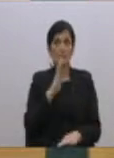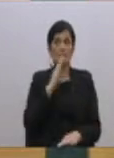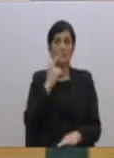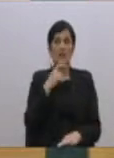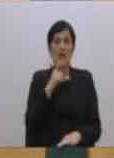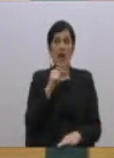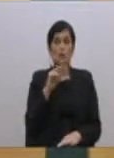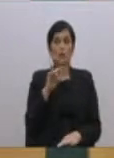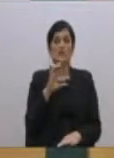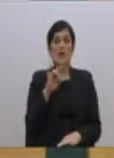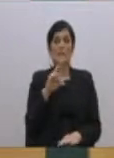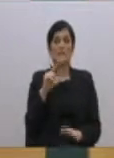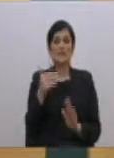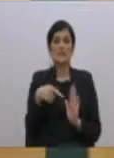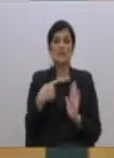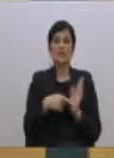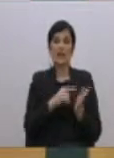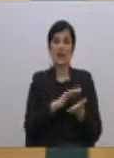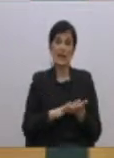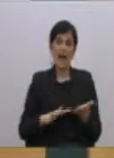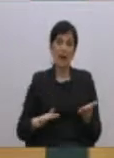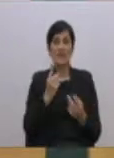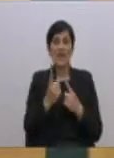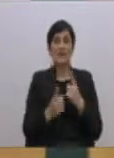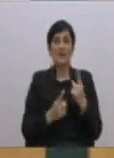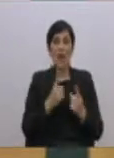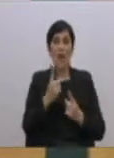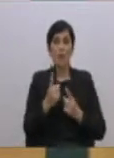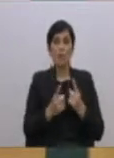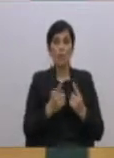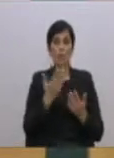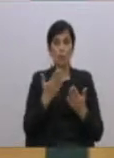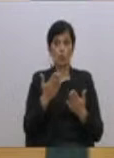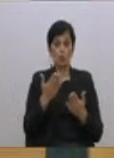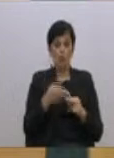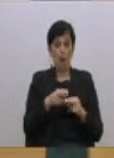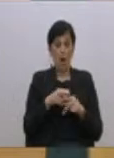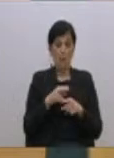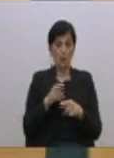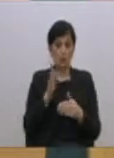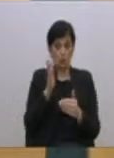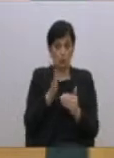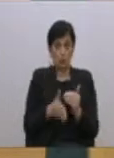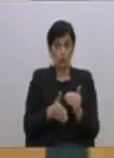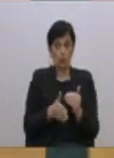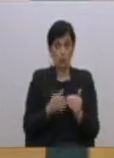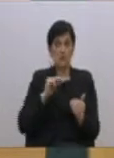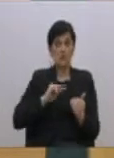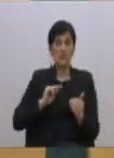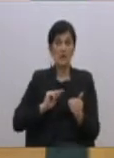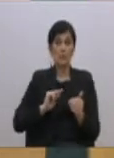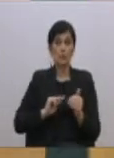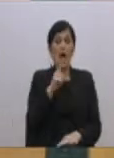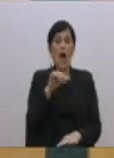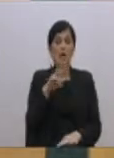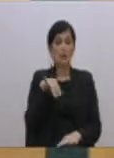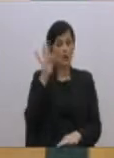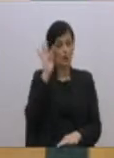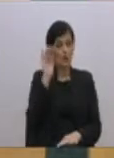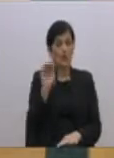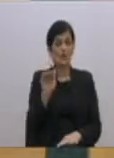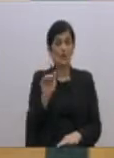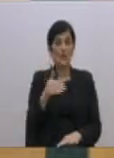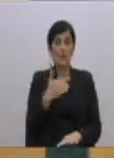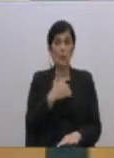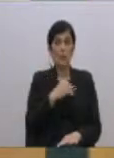Კალბატონი ხათუნა სამიძის შეკითხვა იყო, გაგრძელდება თუ არა კიდევ თუ ამით სრულდება სამუშაო პროცესი.